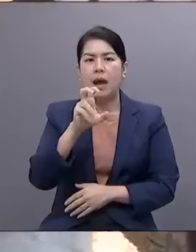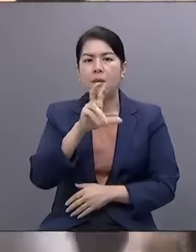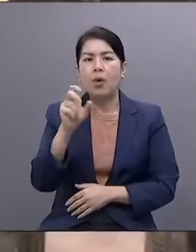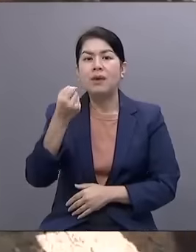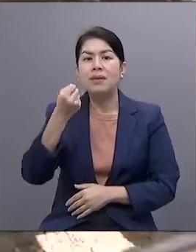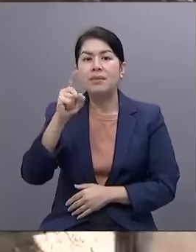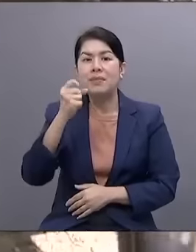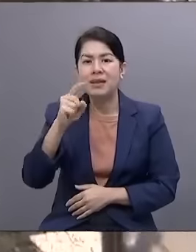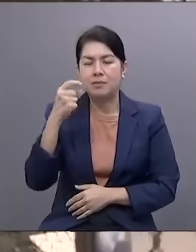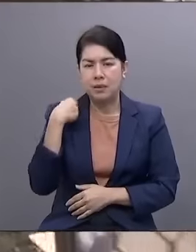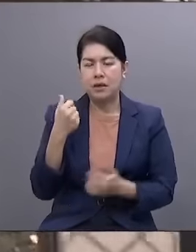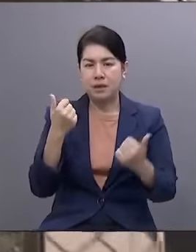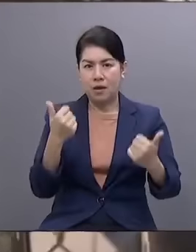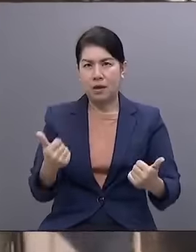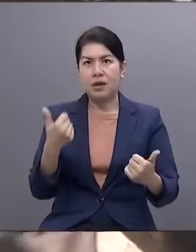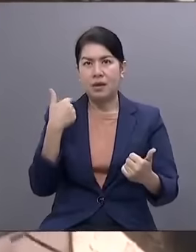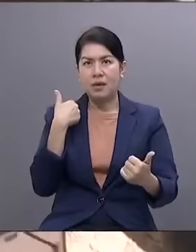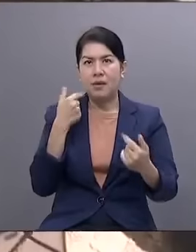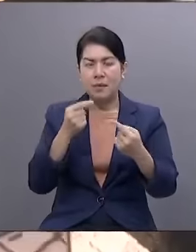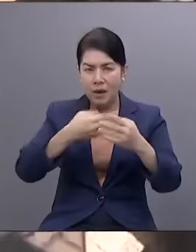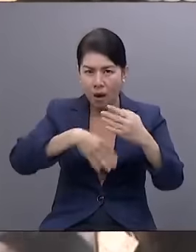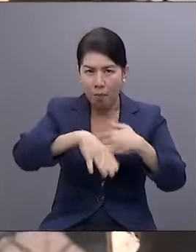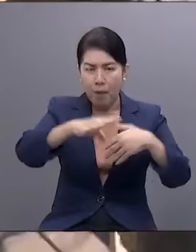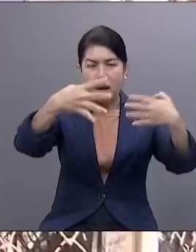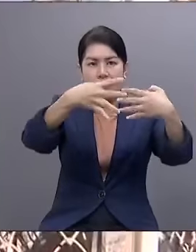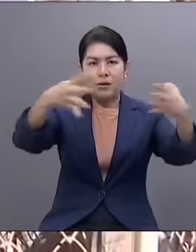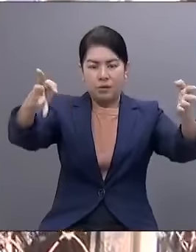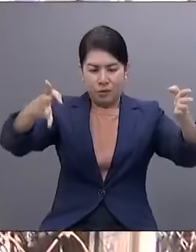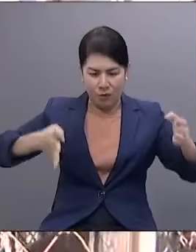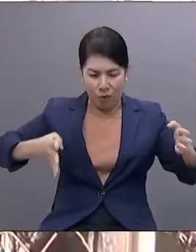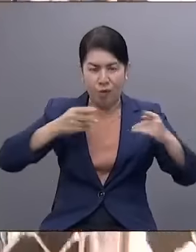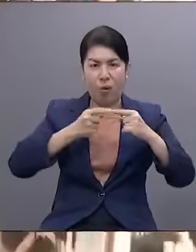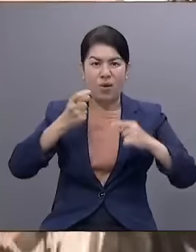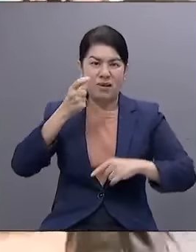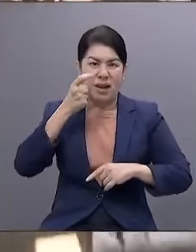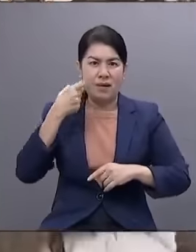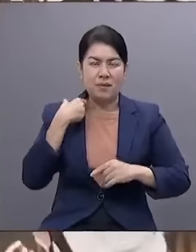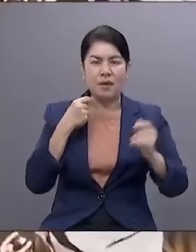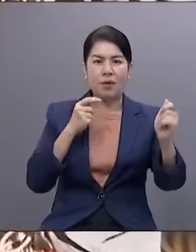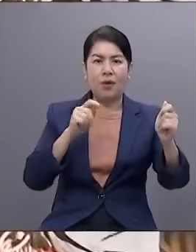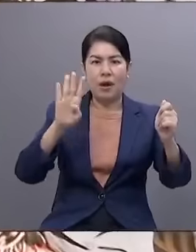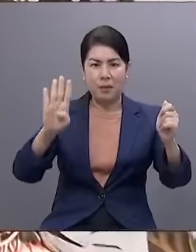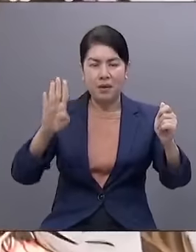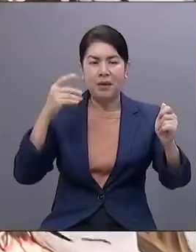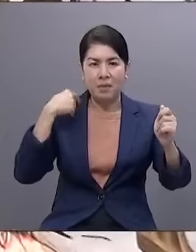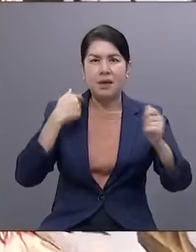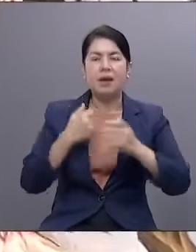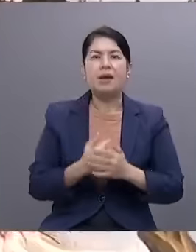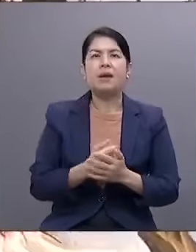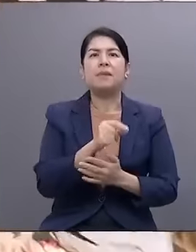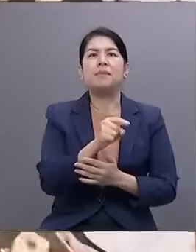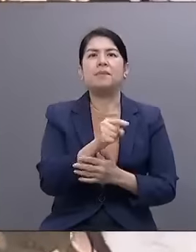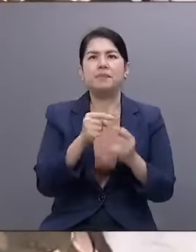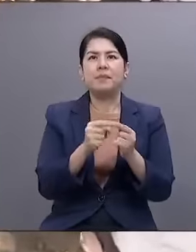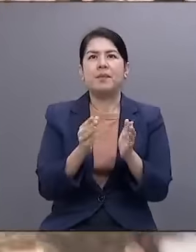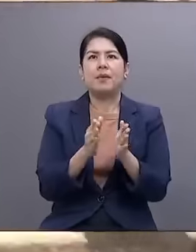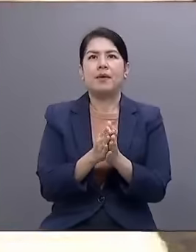กปล่อยเข้ากรง A และกรง B ครับแล้วก็แบ่งตามโซนที่จับก็คือตลาดมโนราและลิงจากฝูงร้านชโยว